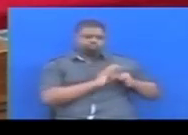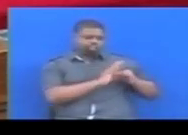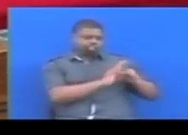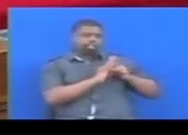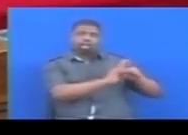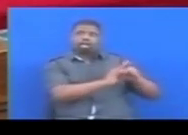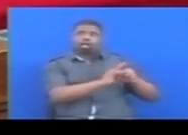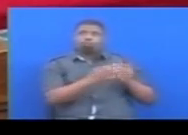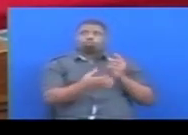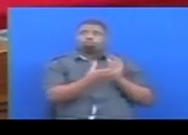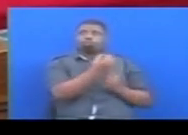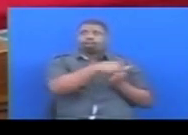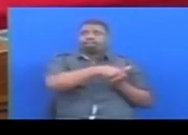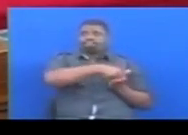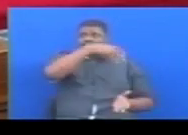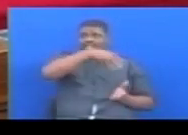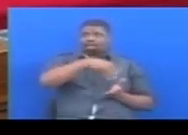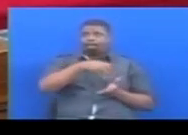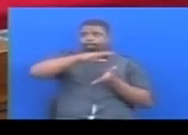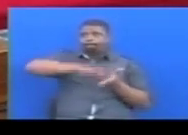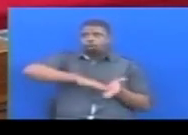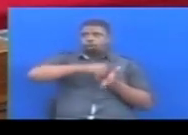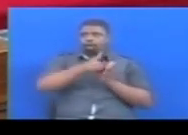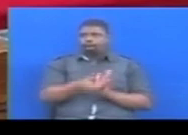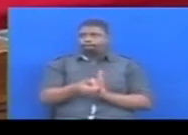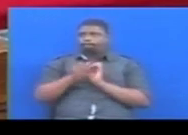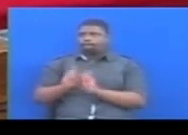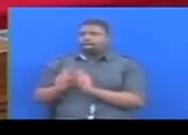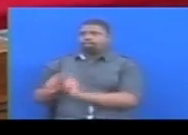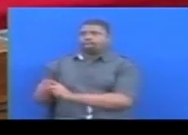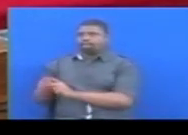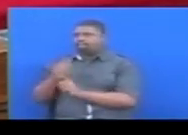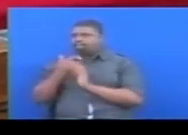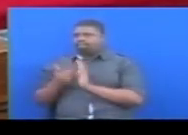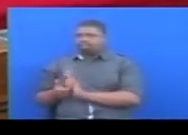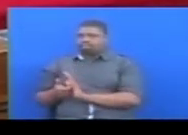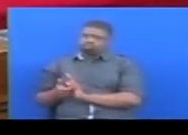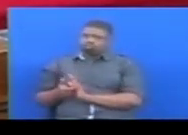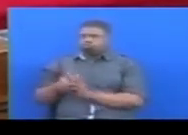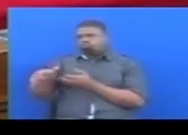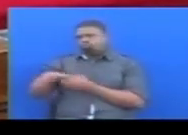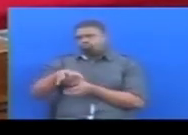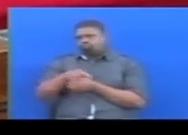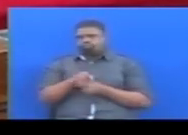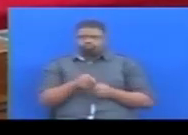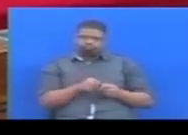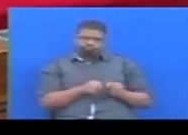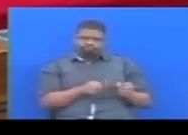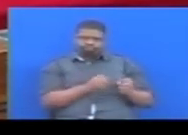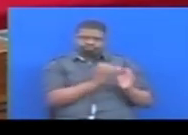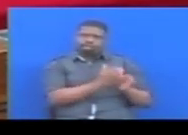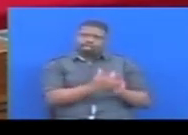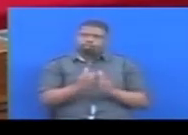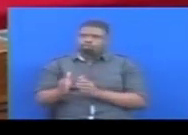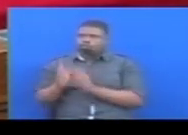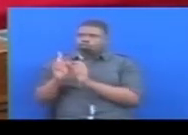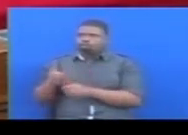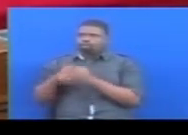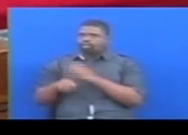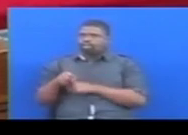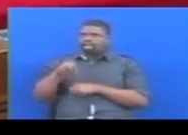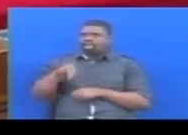programu mbalimbali, mfano programu ya wavuvi scheme iliyopo katika mfuko wa hifadhi ya jamii, yani